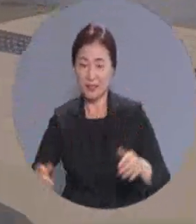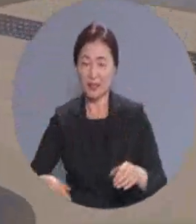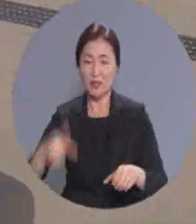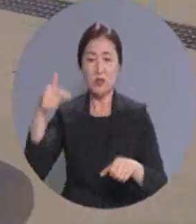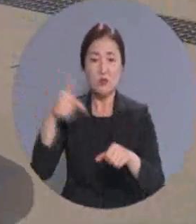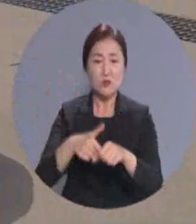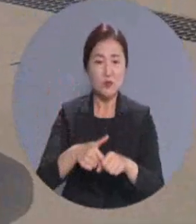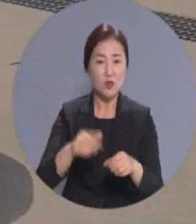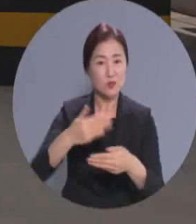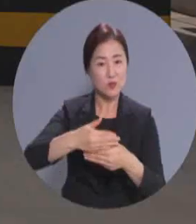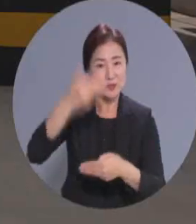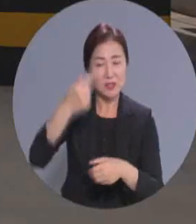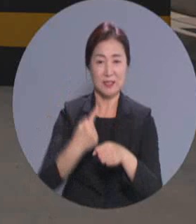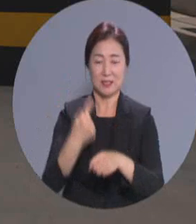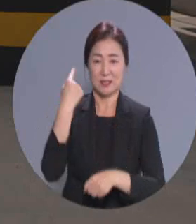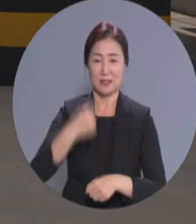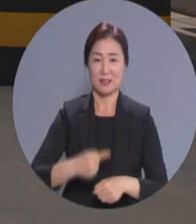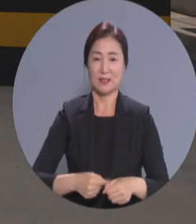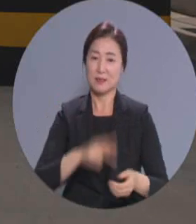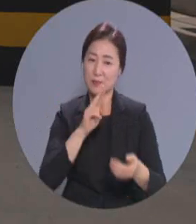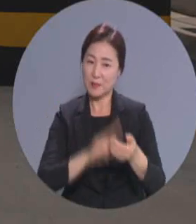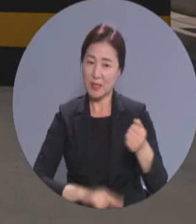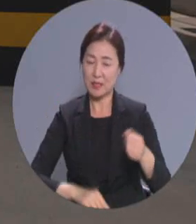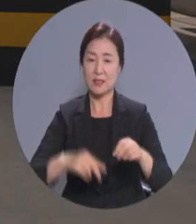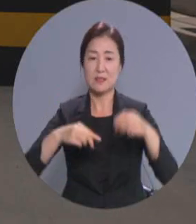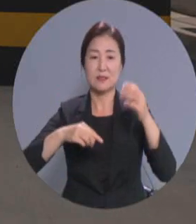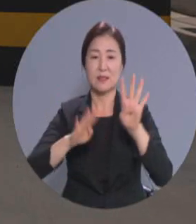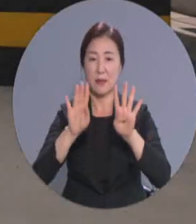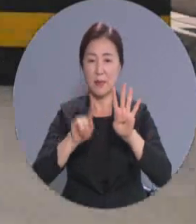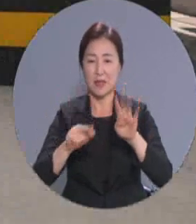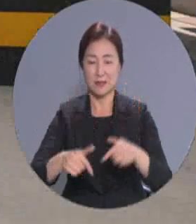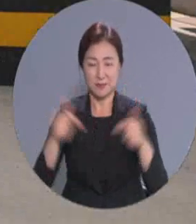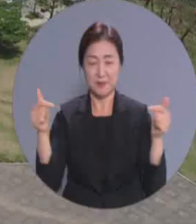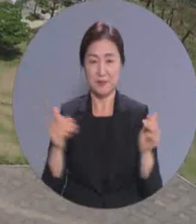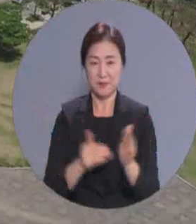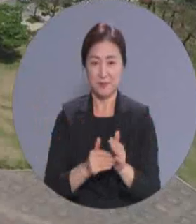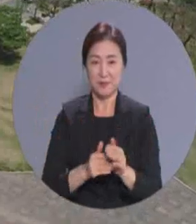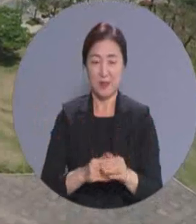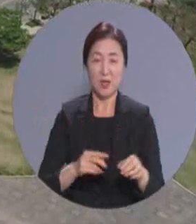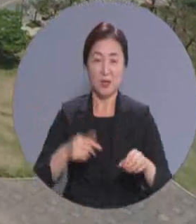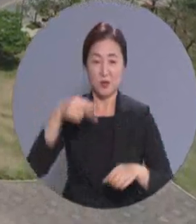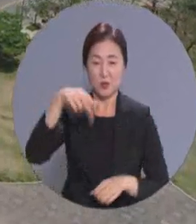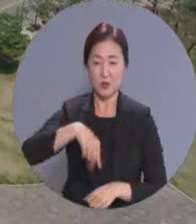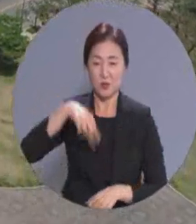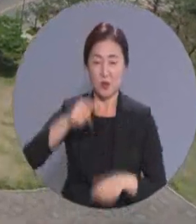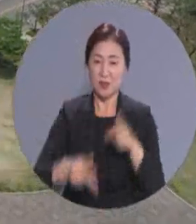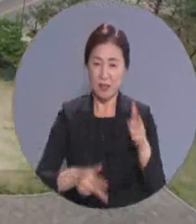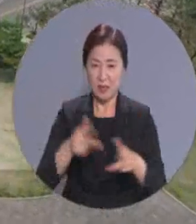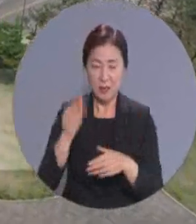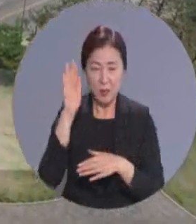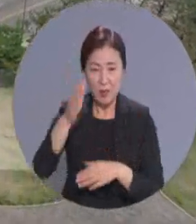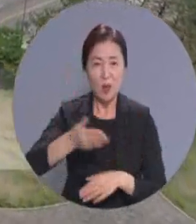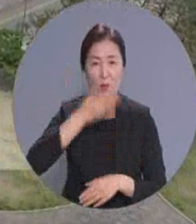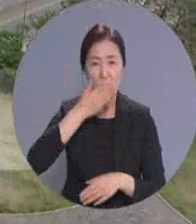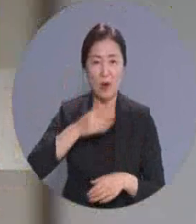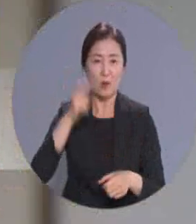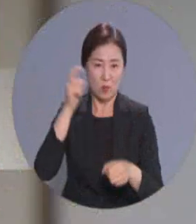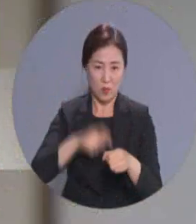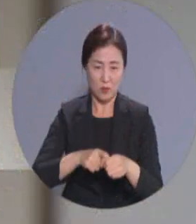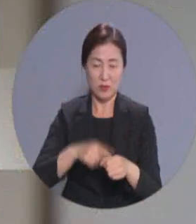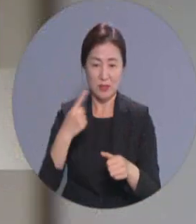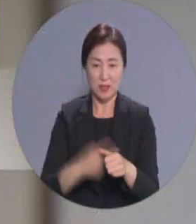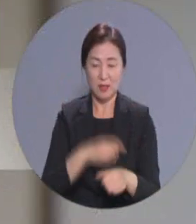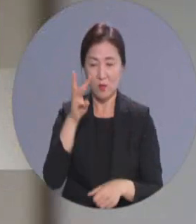충전소가 문을 연 지난해에는 출고 대수가 4배 넘게 증가했습니다. 수소 산업을 미래 먹거리로 지목한 광양시는